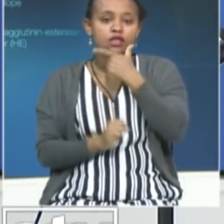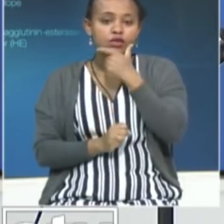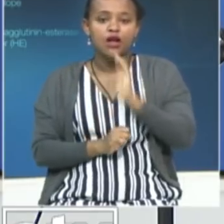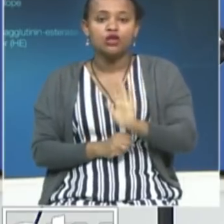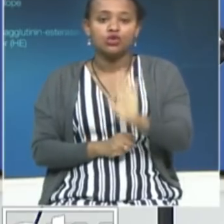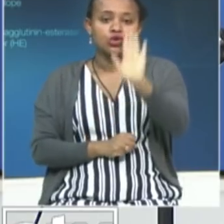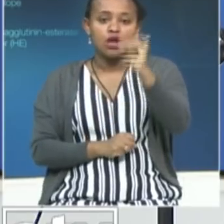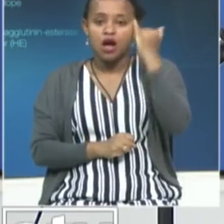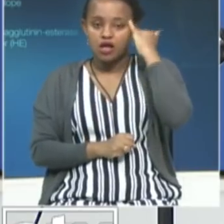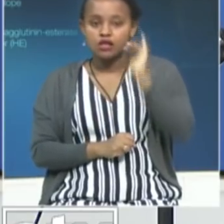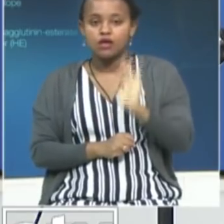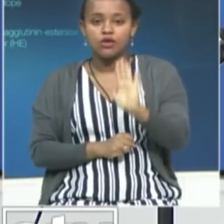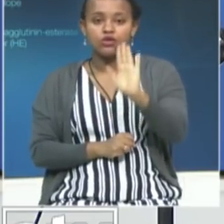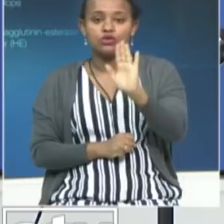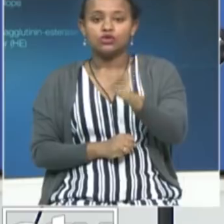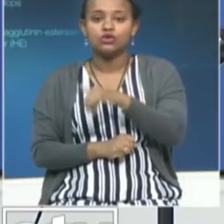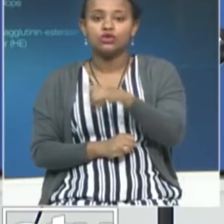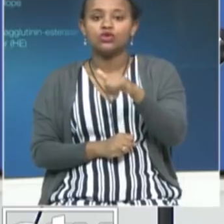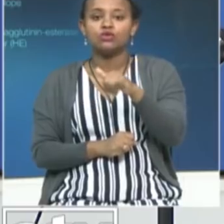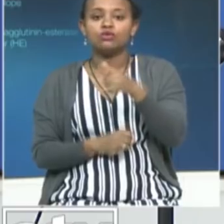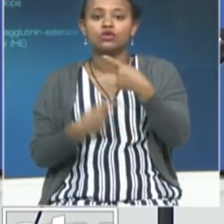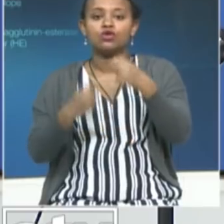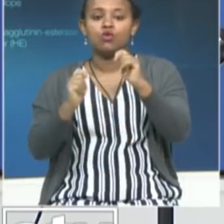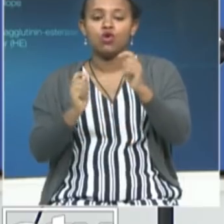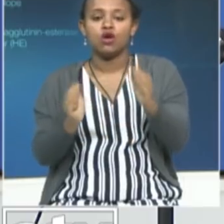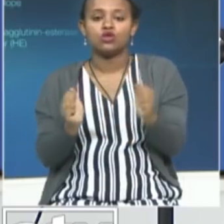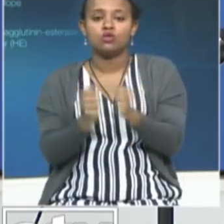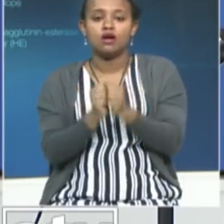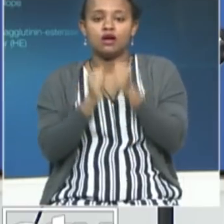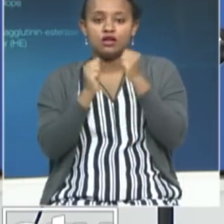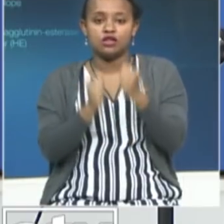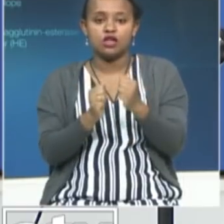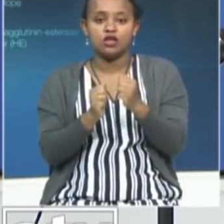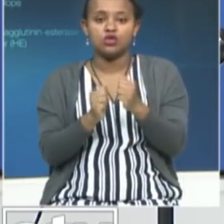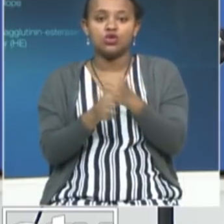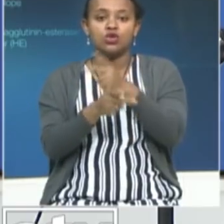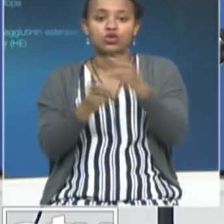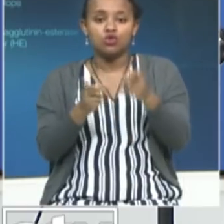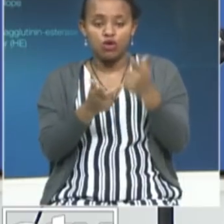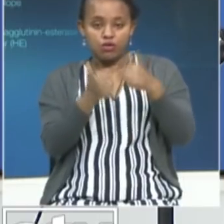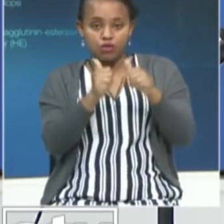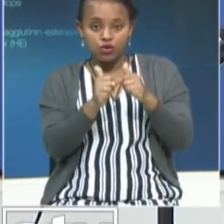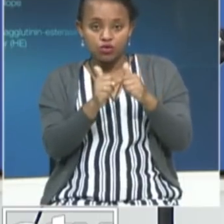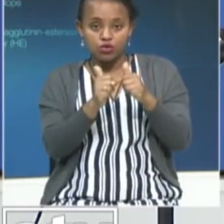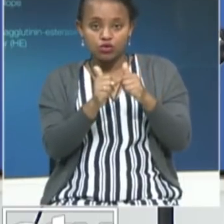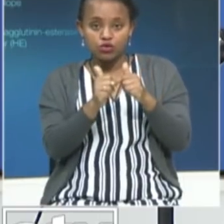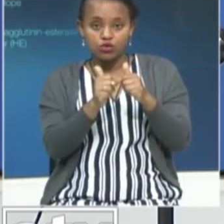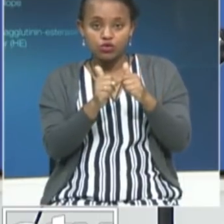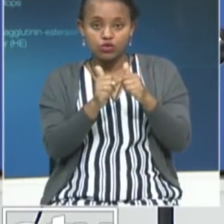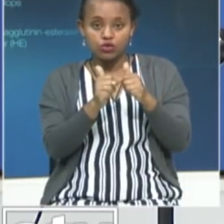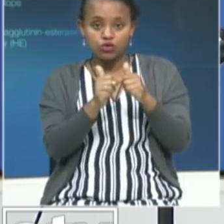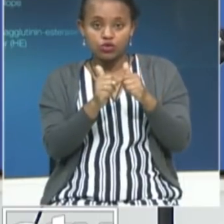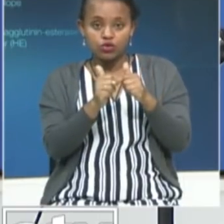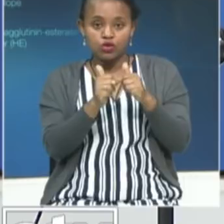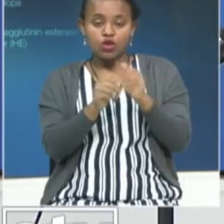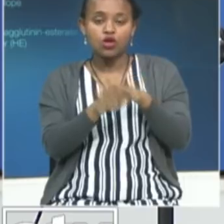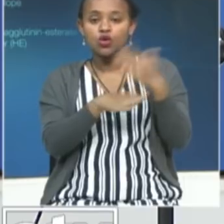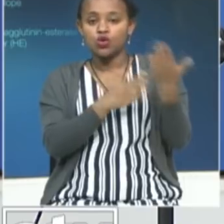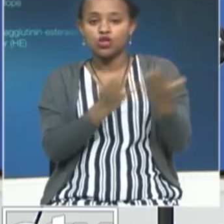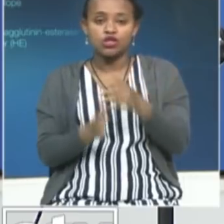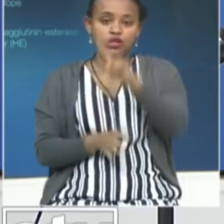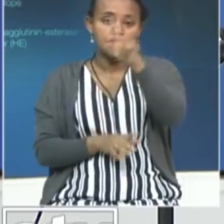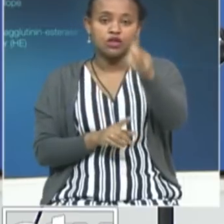ትዝብታችሁን፣ ሐሳባችሁን እንዲሁም ተሞክሯችሁን ማጋራት ትችላላችሁ። ስቱዲዮ ለሚመጡ ተመልካቾች ለሚመጡ